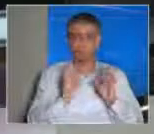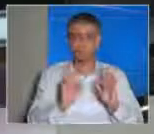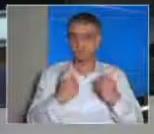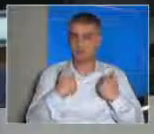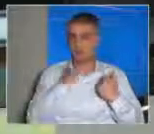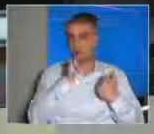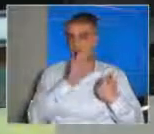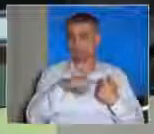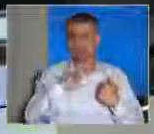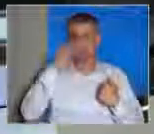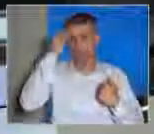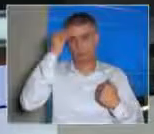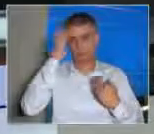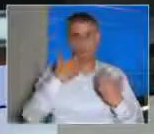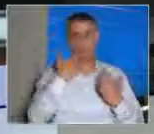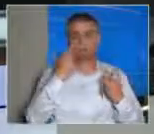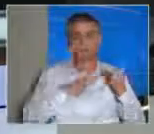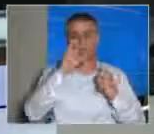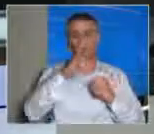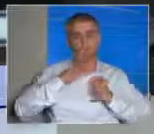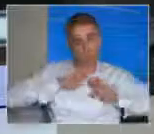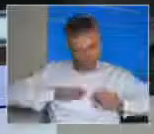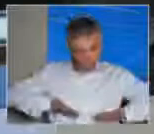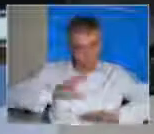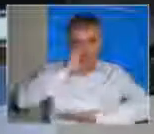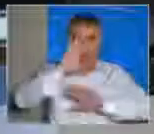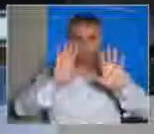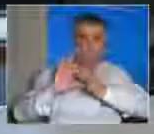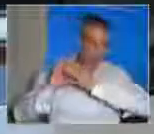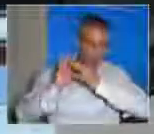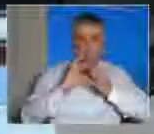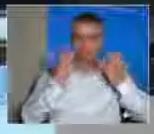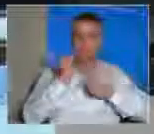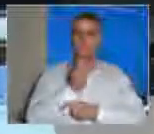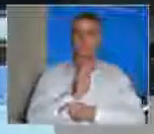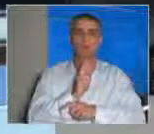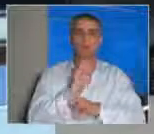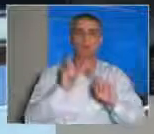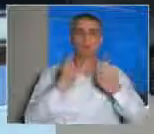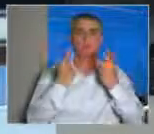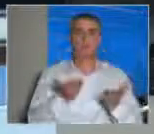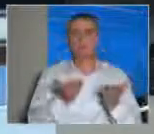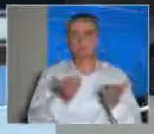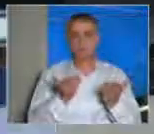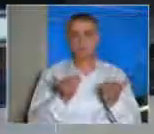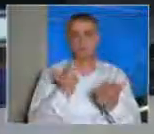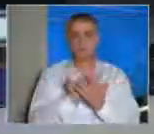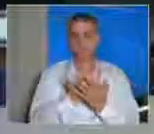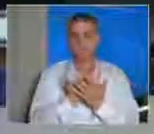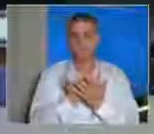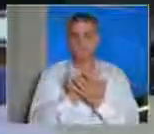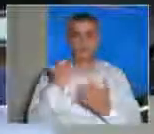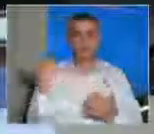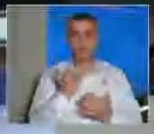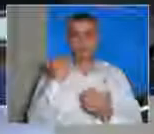אני לא הייתי רוצה שהילדים שלי ילמדו מסטורי. הייתי רוצה שהם ישבו ויראו סרט מלא ב-90 דקות, מה קרה שם, ועדויות